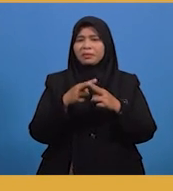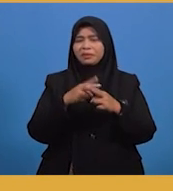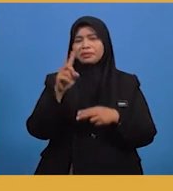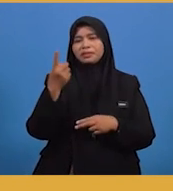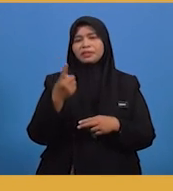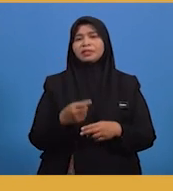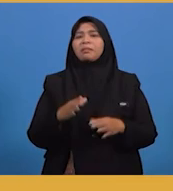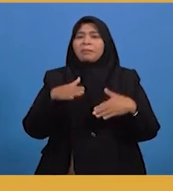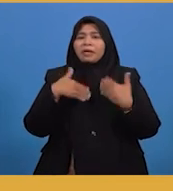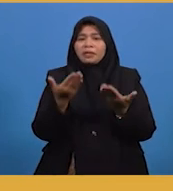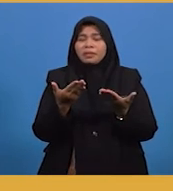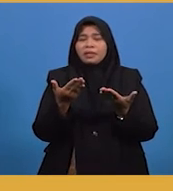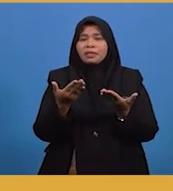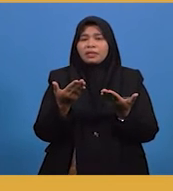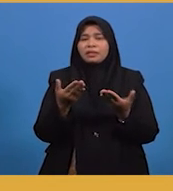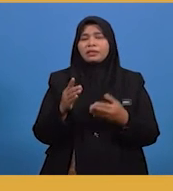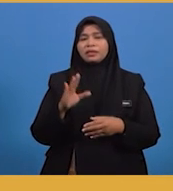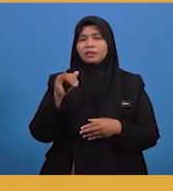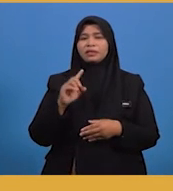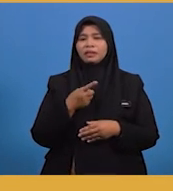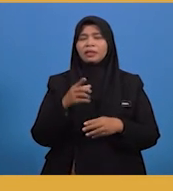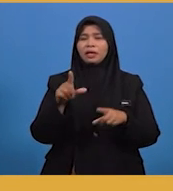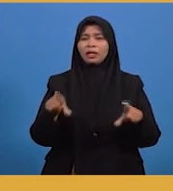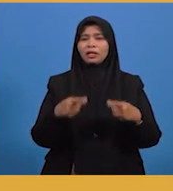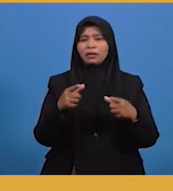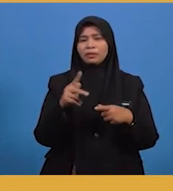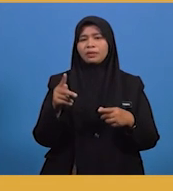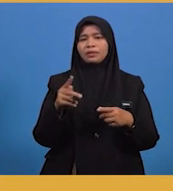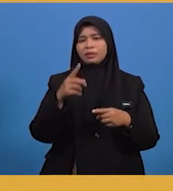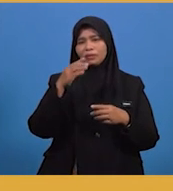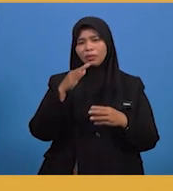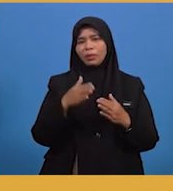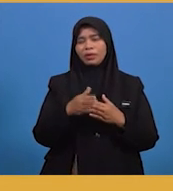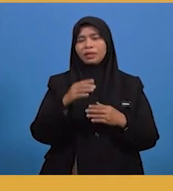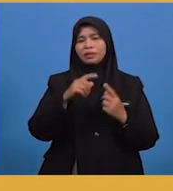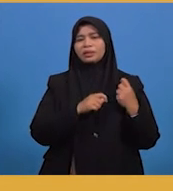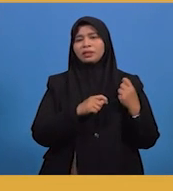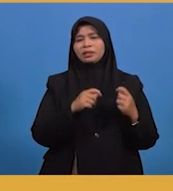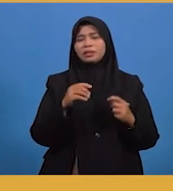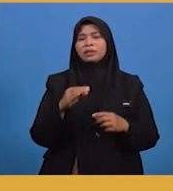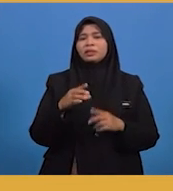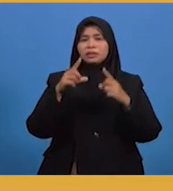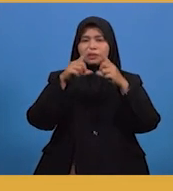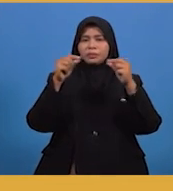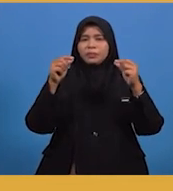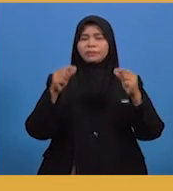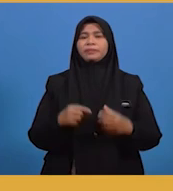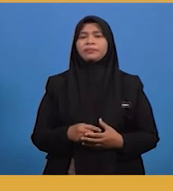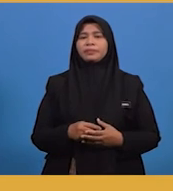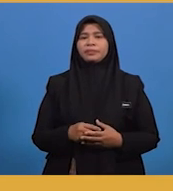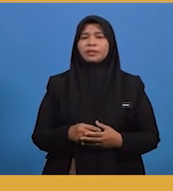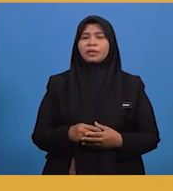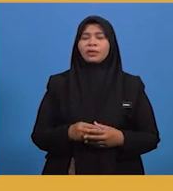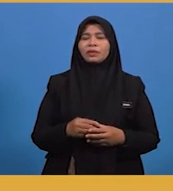Bagaimana? Apakah yang dilakukan oleh tentera Jepun? Ya, tentera Jepun telah menggunakan